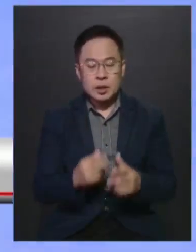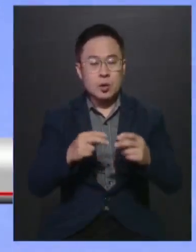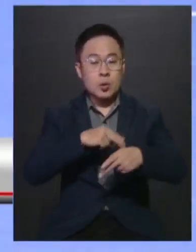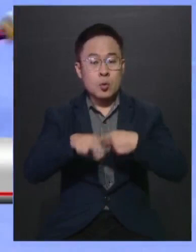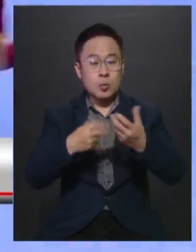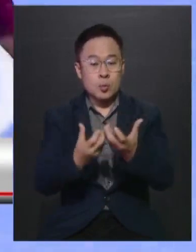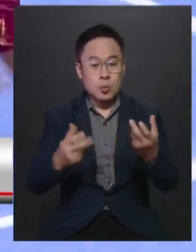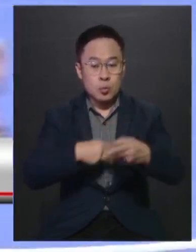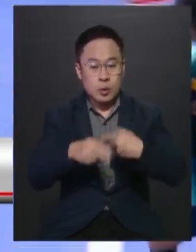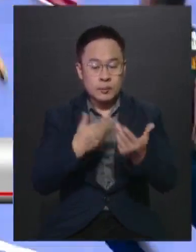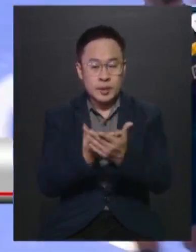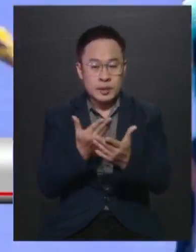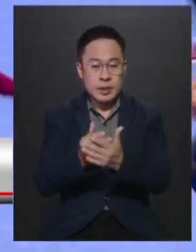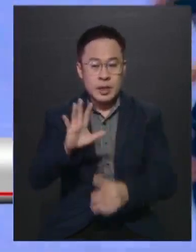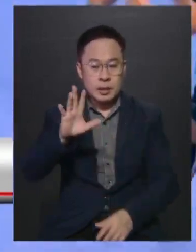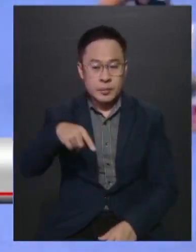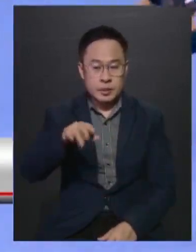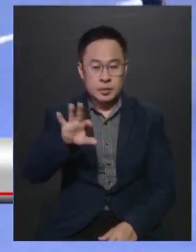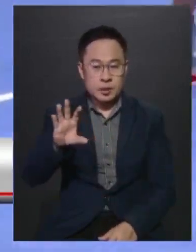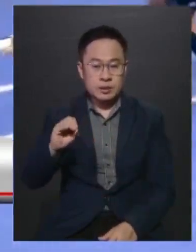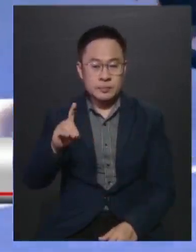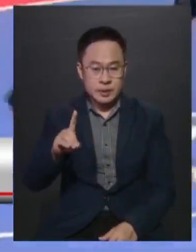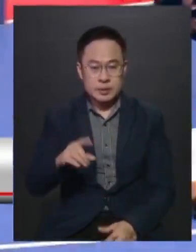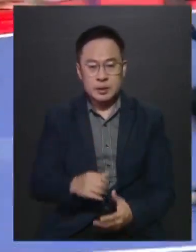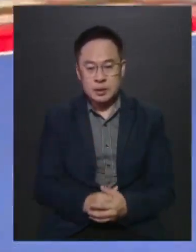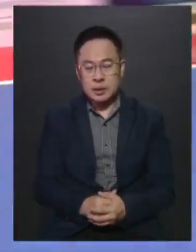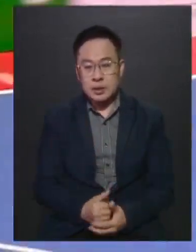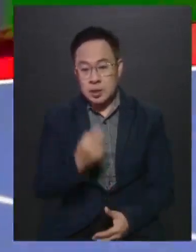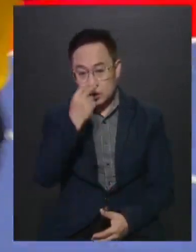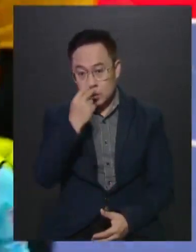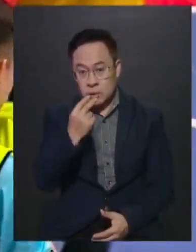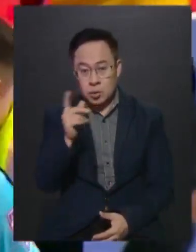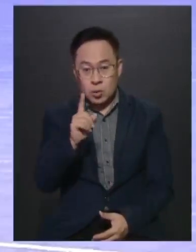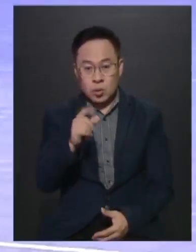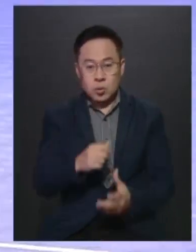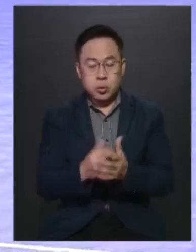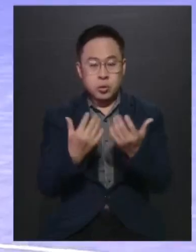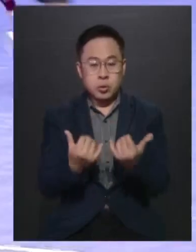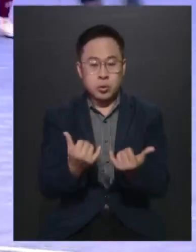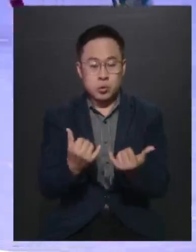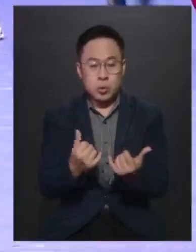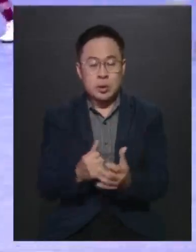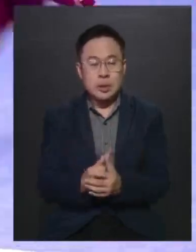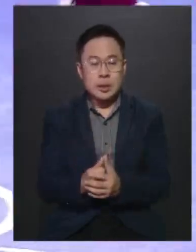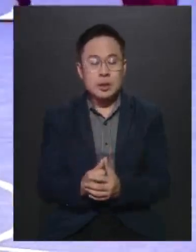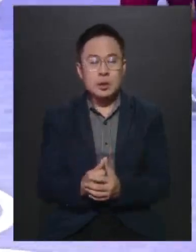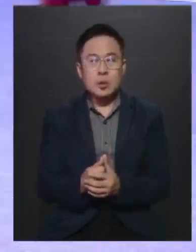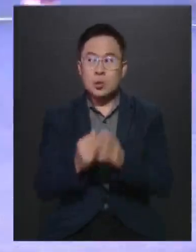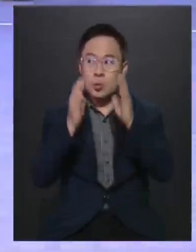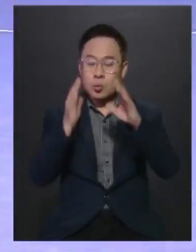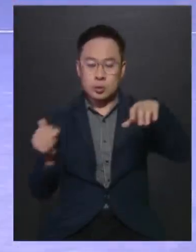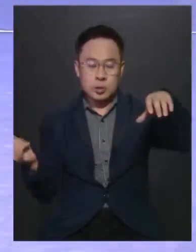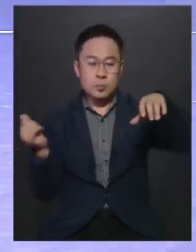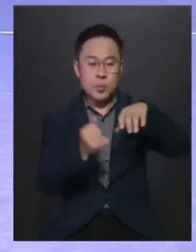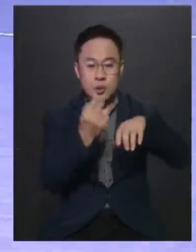ระลึก5951บาทครับเนี่ยครับโอปถ้าดูให้ดีเนี่ยเอาเป็นว่ายอดผ่านประตูยัง